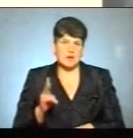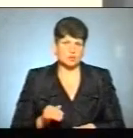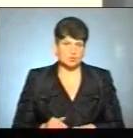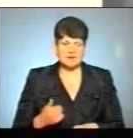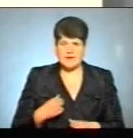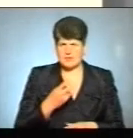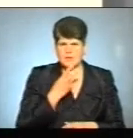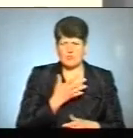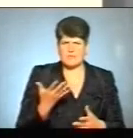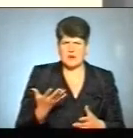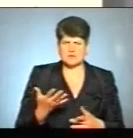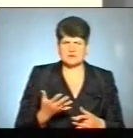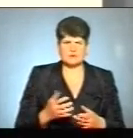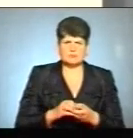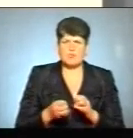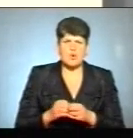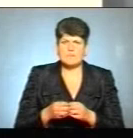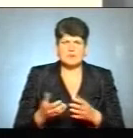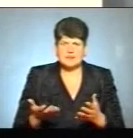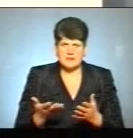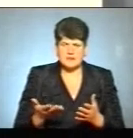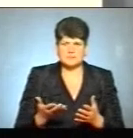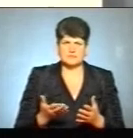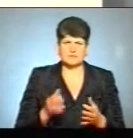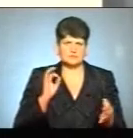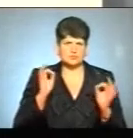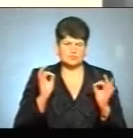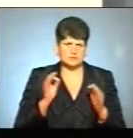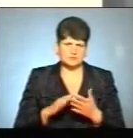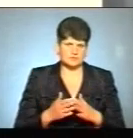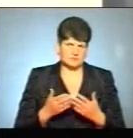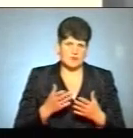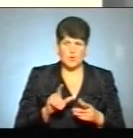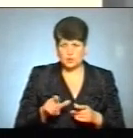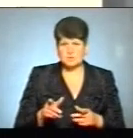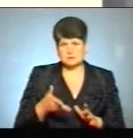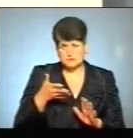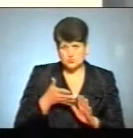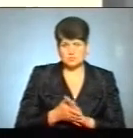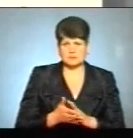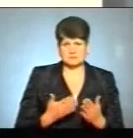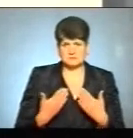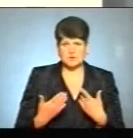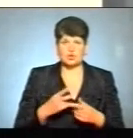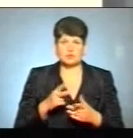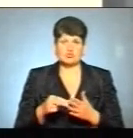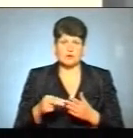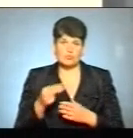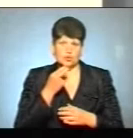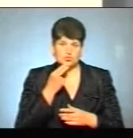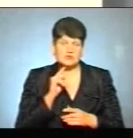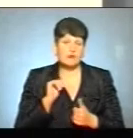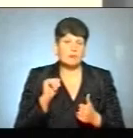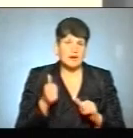Я не побачив якогось такого колапсу, до якого призвела ця ситуація. Люди з розумінням поставилися, хто закупився продуктами